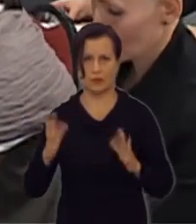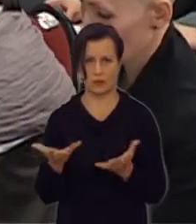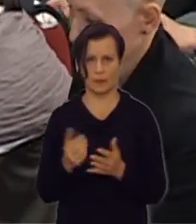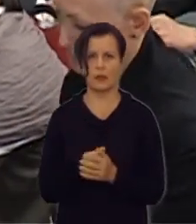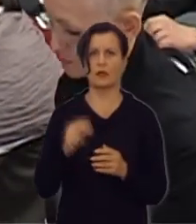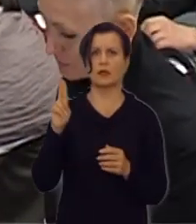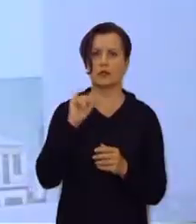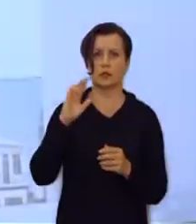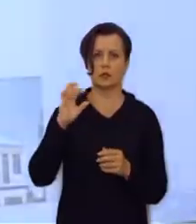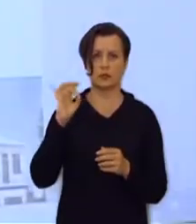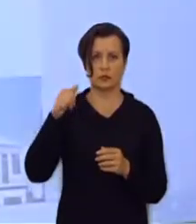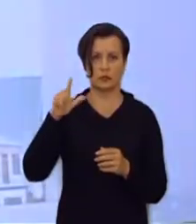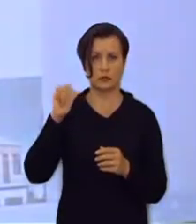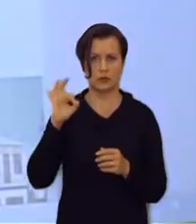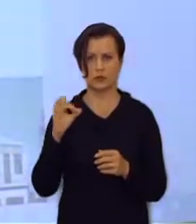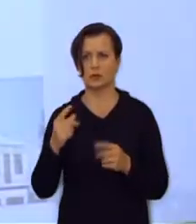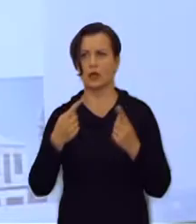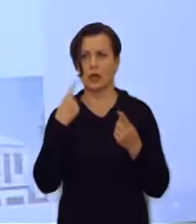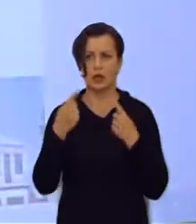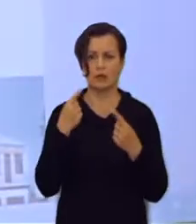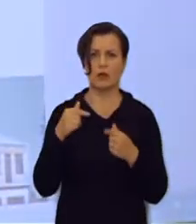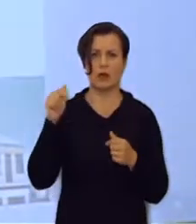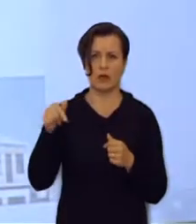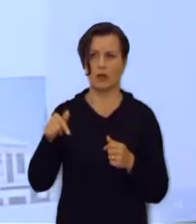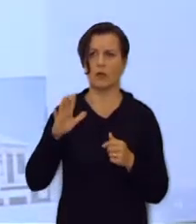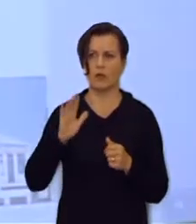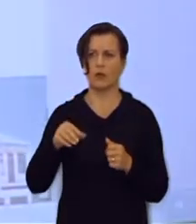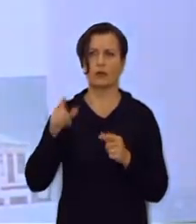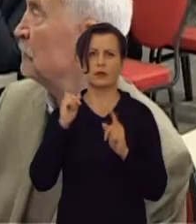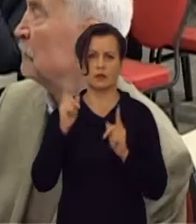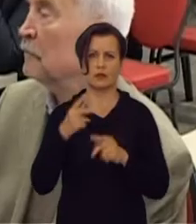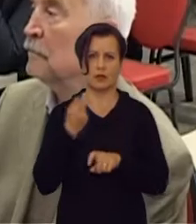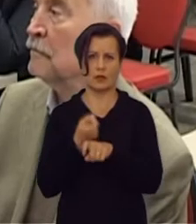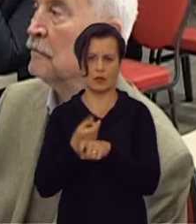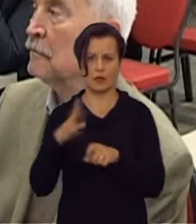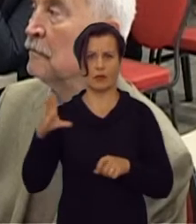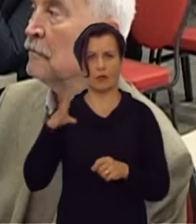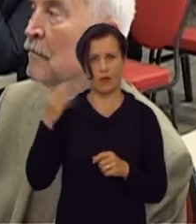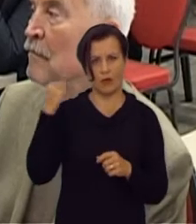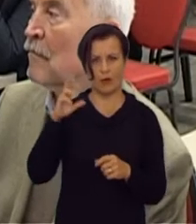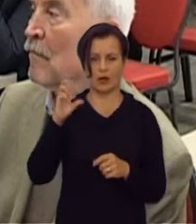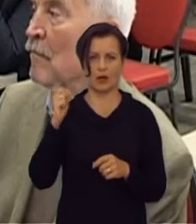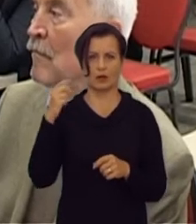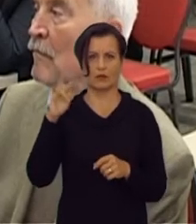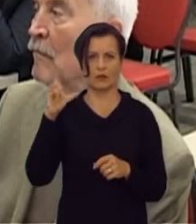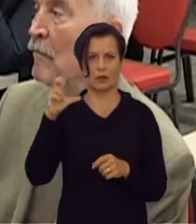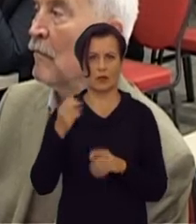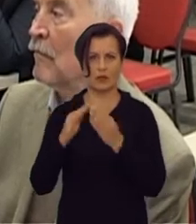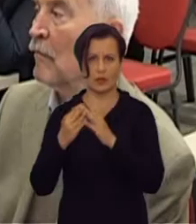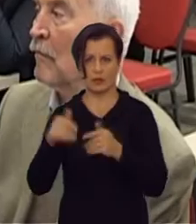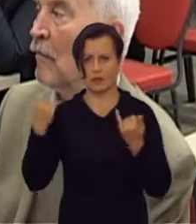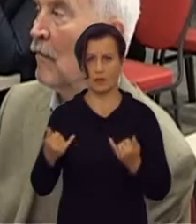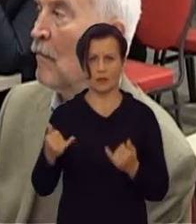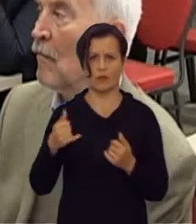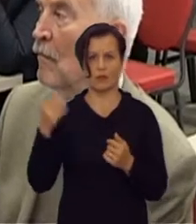direktorius Rimanto Žirgulio, tokia konferencija galėjo vykti tik Kėdainiuose, buvusiame Radvilų mieste, kuris šiuo metu net Kėdainių